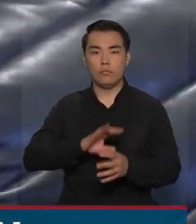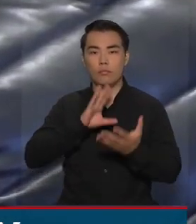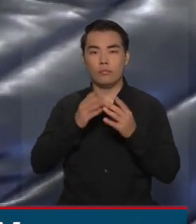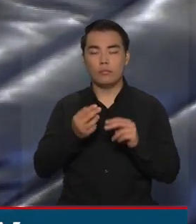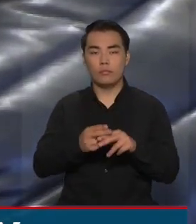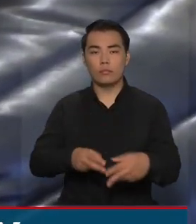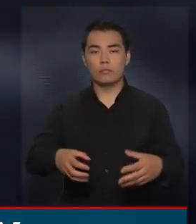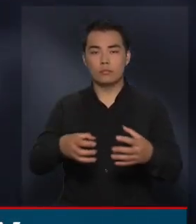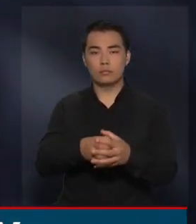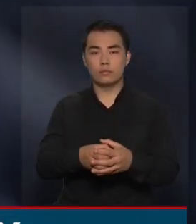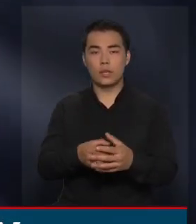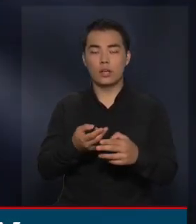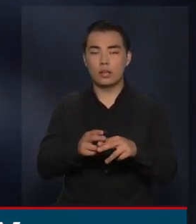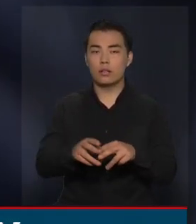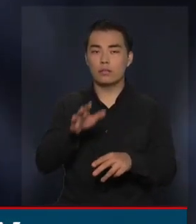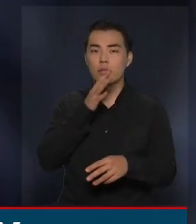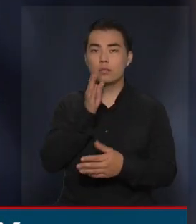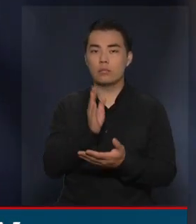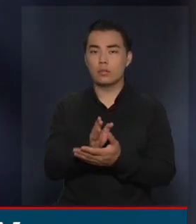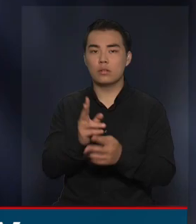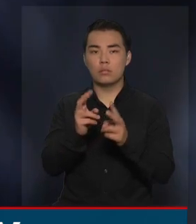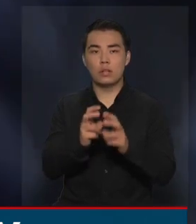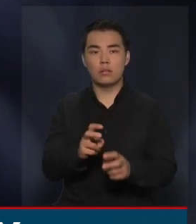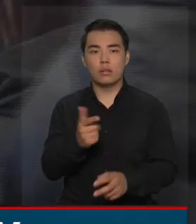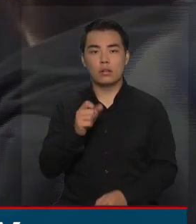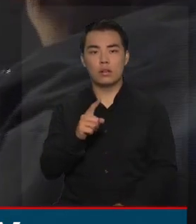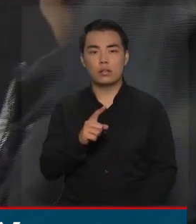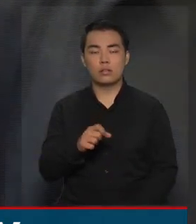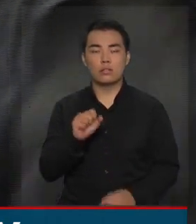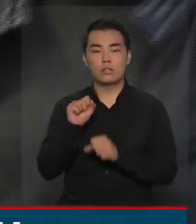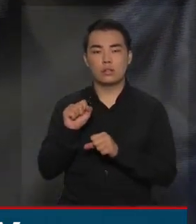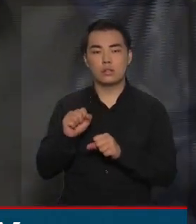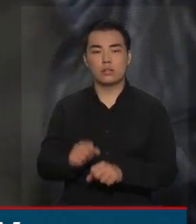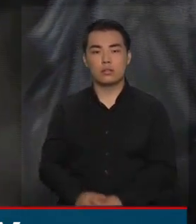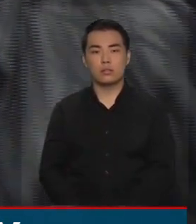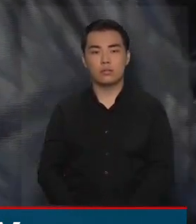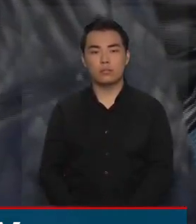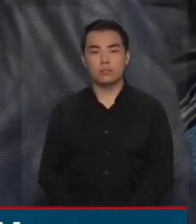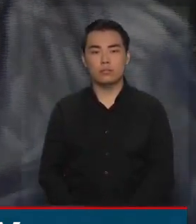компании. За это время будут проведены проверки газовой защиты.